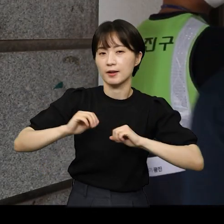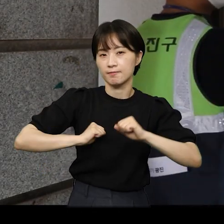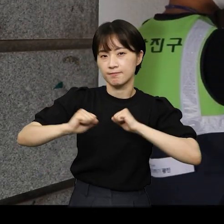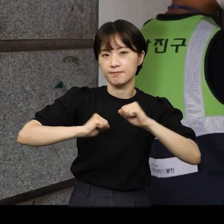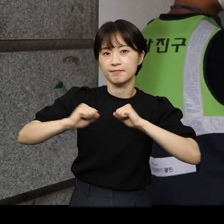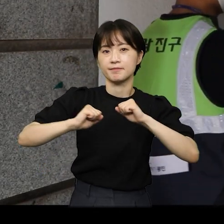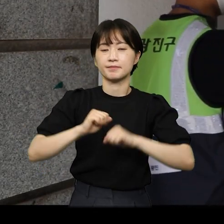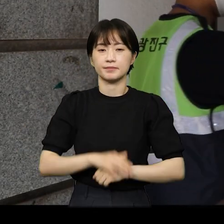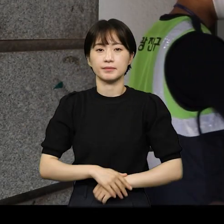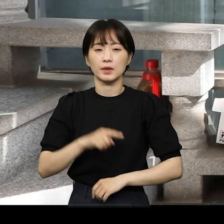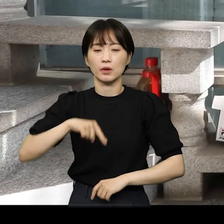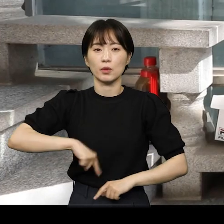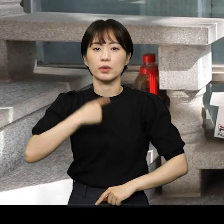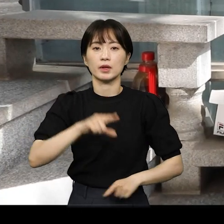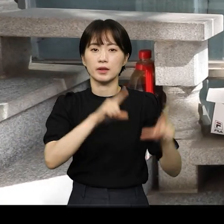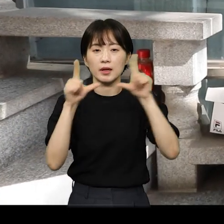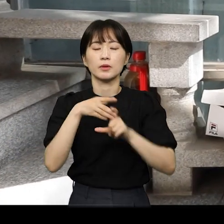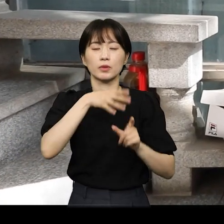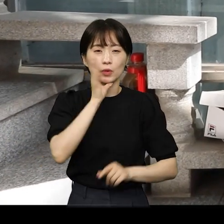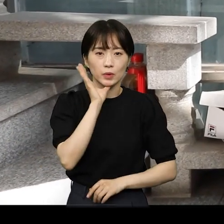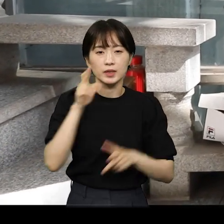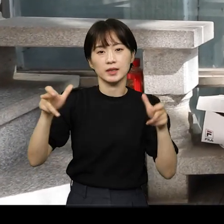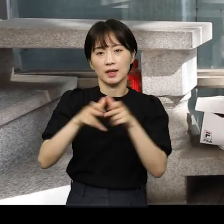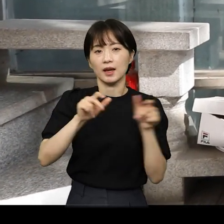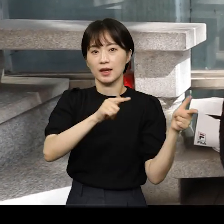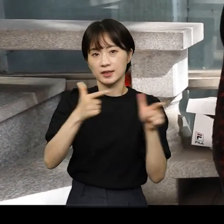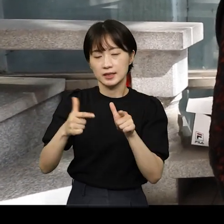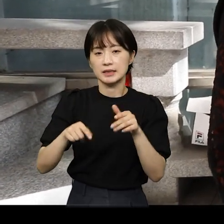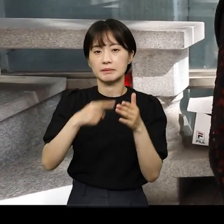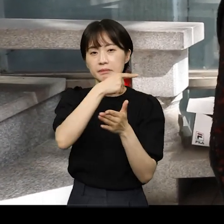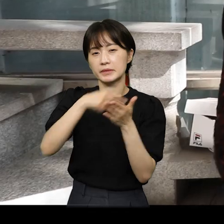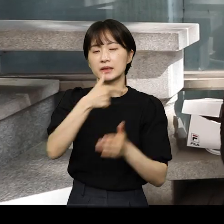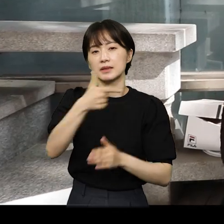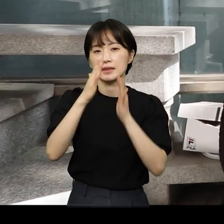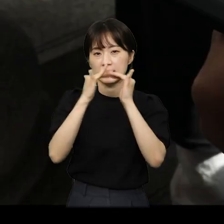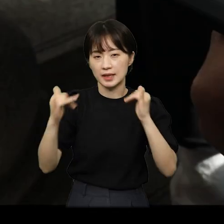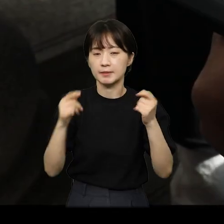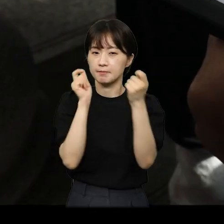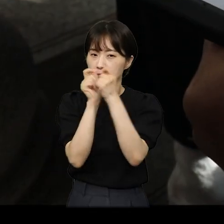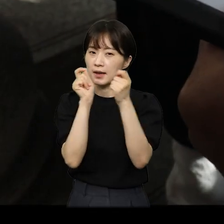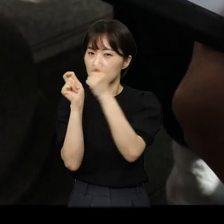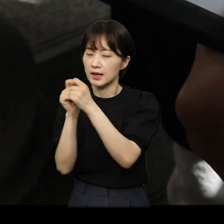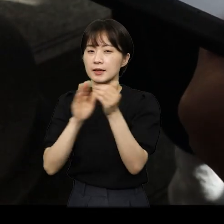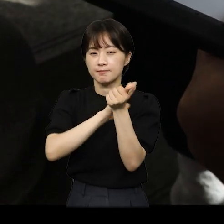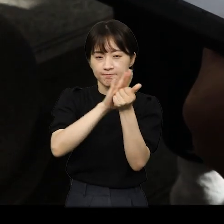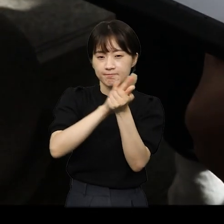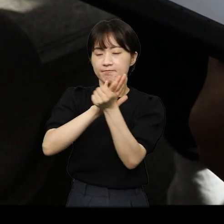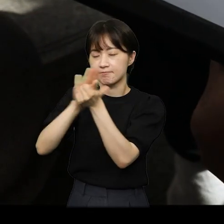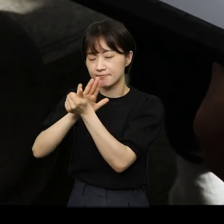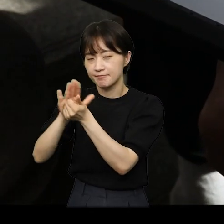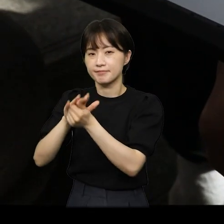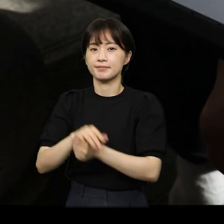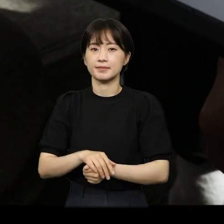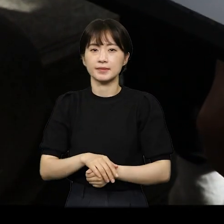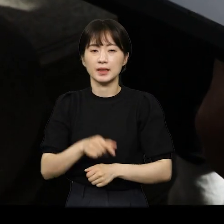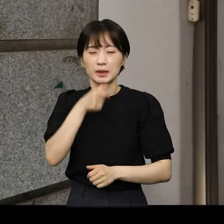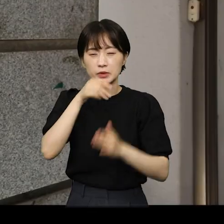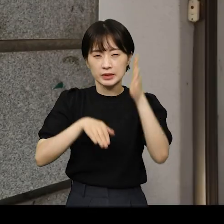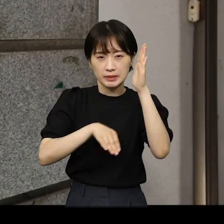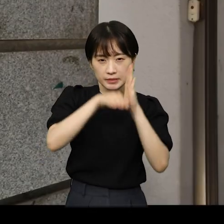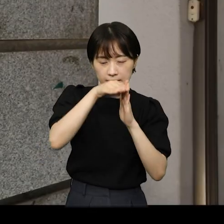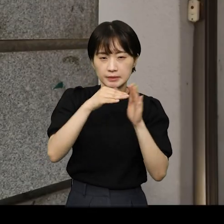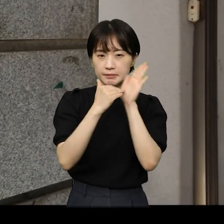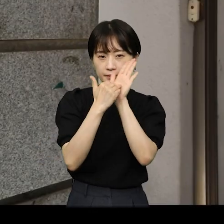대응하고 있습니다. 독거노인, 장애인 등 재난약자에 대해서는 밀착형 돌봄 서비스를 시행하여